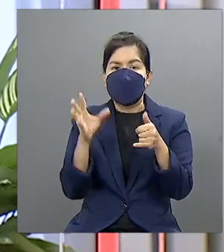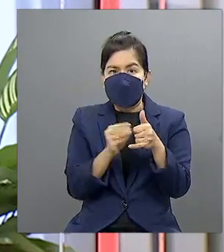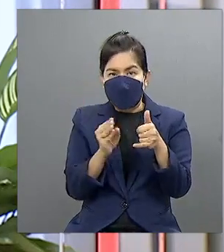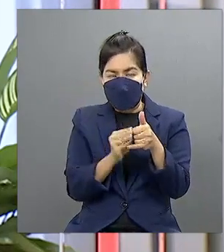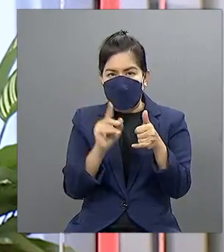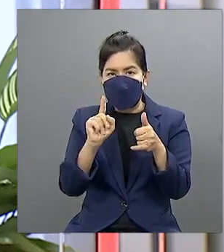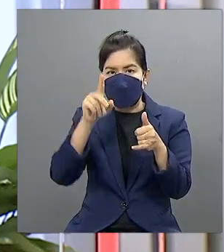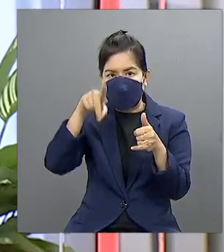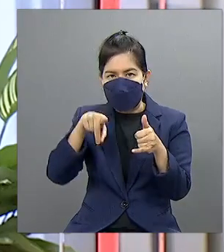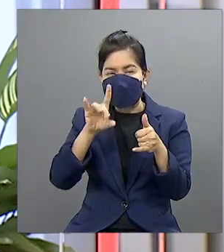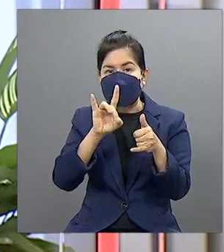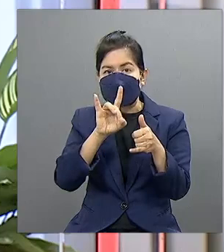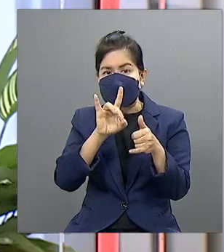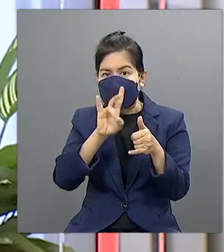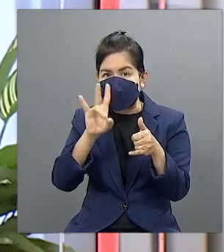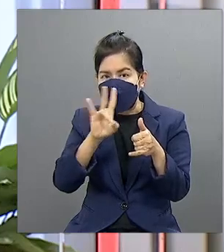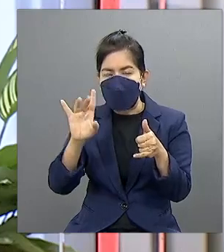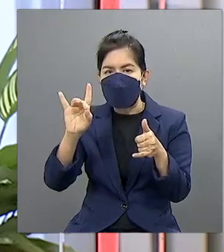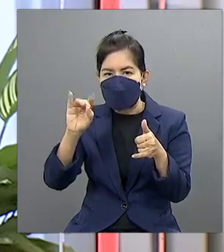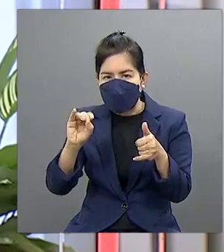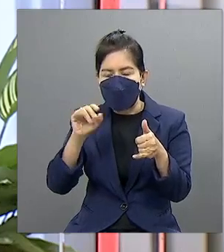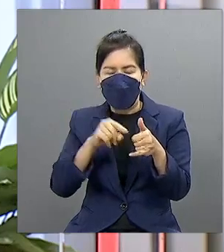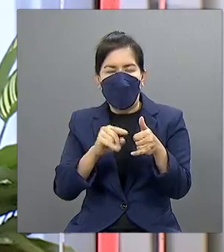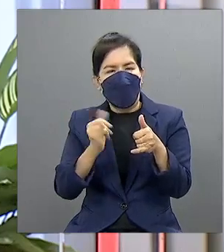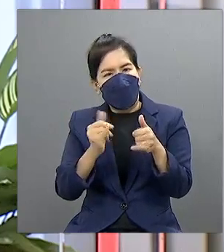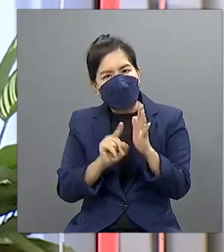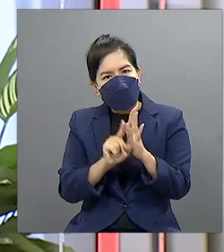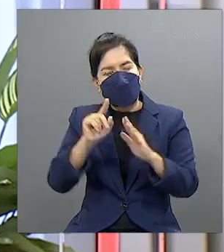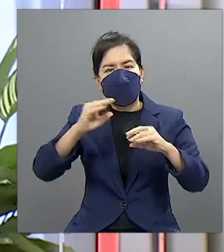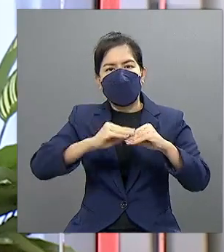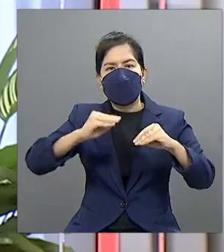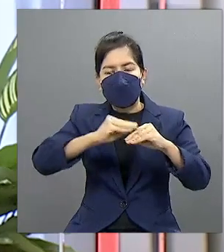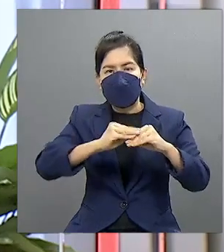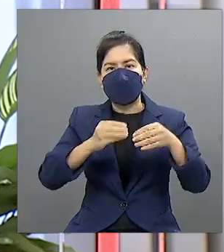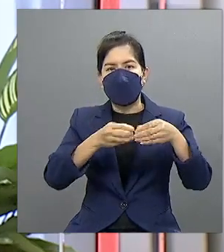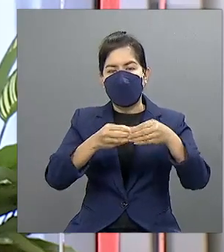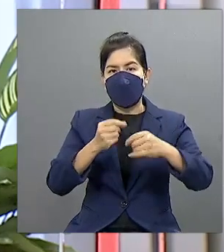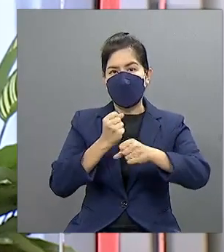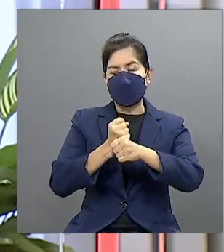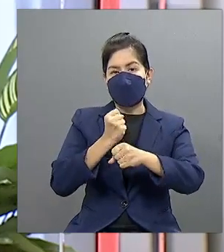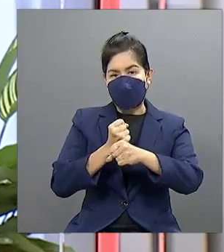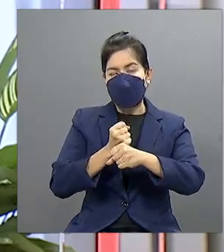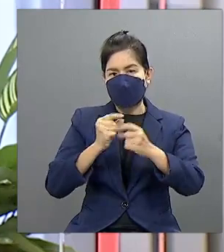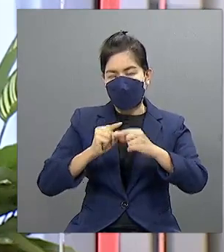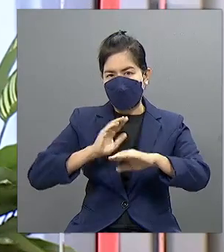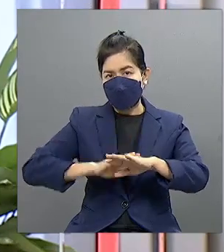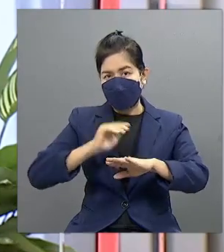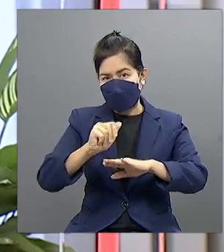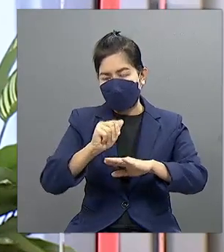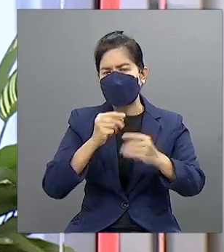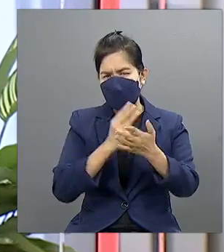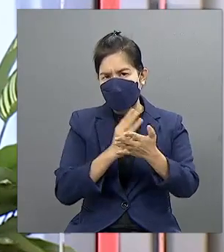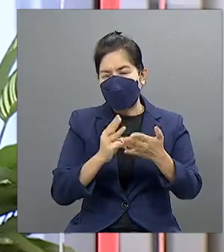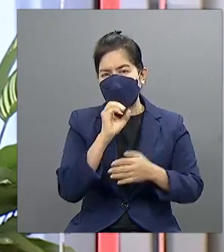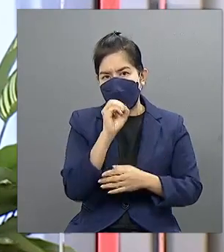นที่ติดเชื้อนะครับแล้วก็มีทีท่าที่จะเพิ่มขึ้นแล้วก็นักวิชาการนะครับรวมถึงคุณหมอเองเนี่ยก็ออกมาพูดนะครับว่าหน้ากากผ้าแบบนี้อาจจะไม่สามาร